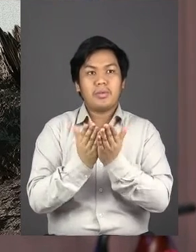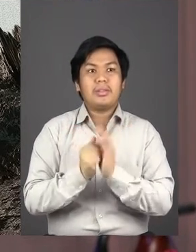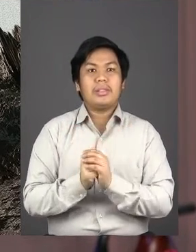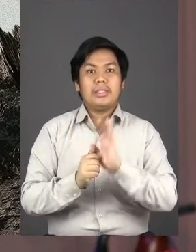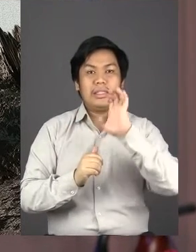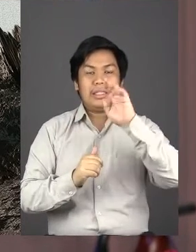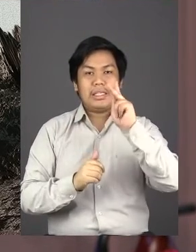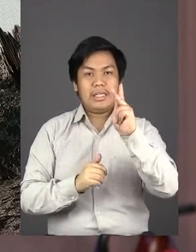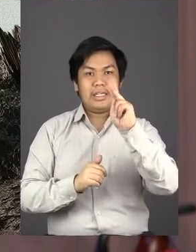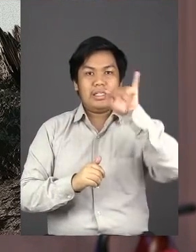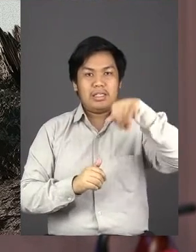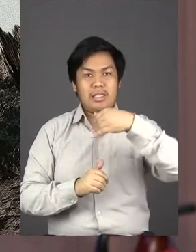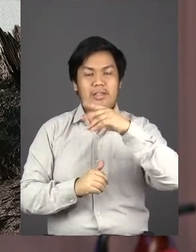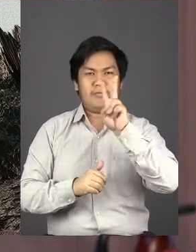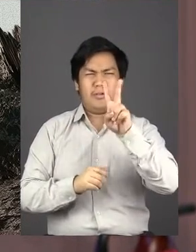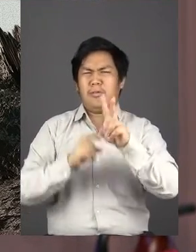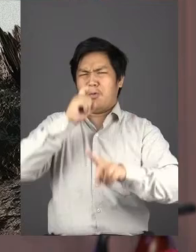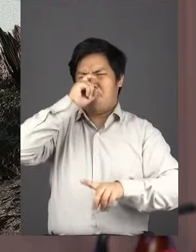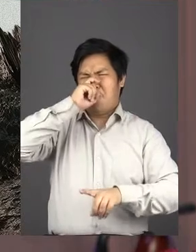King James,